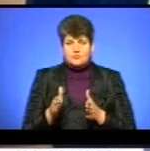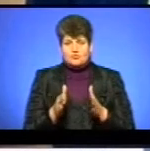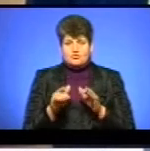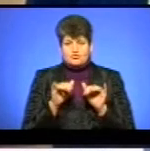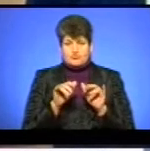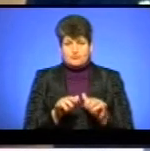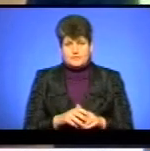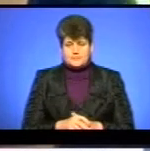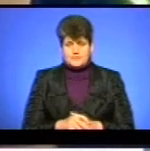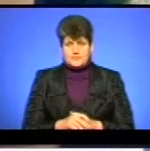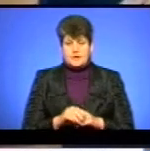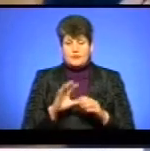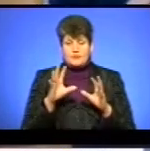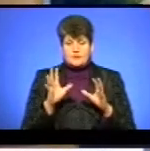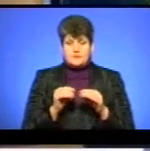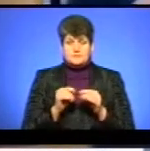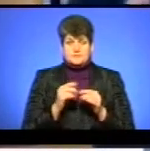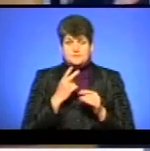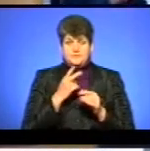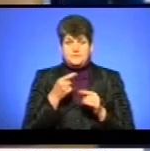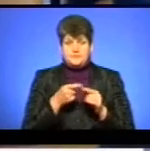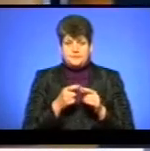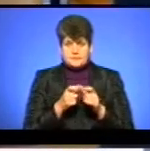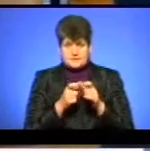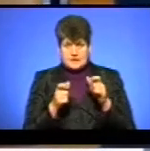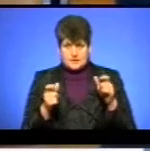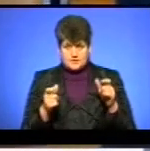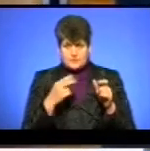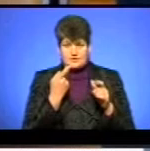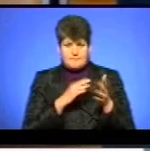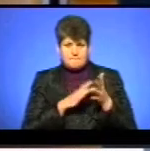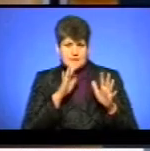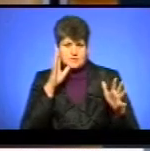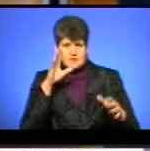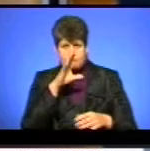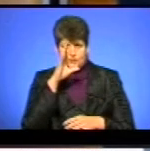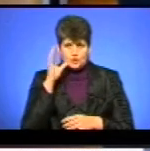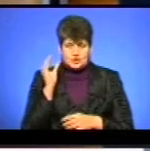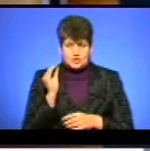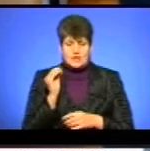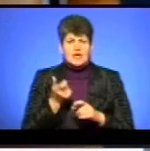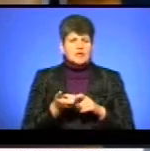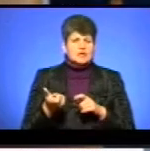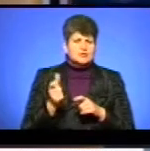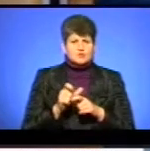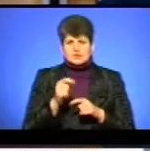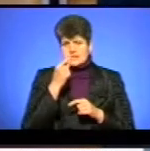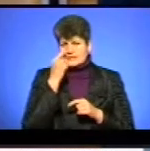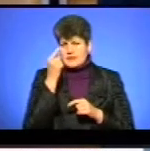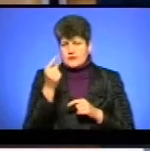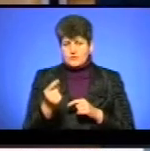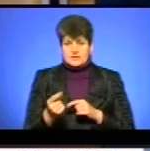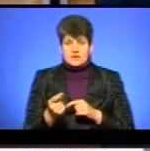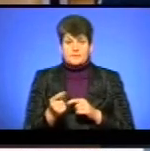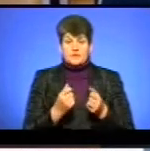фар потрапляє на такі речі, вони відбивають світло, вони блищать вночі. І дуже з далекої відстані